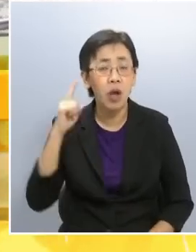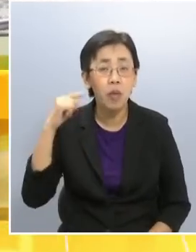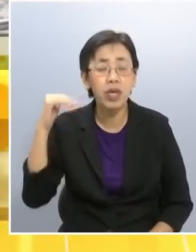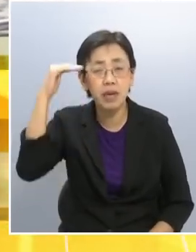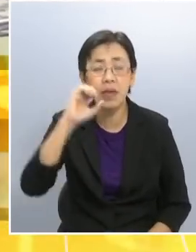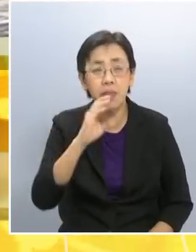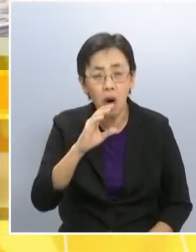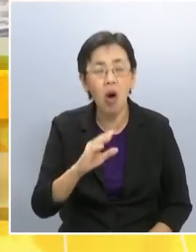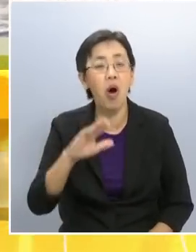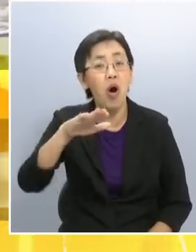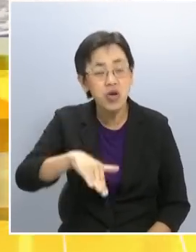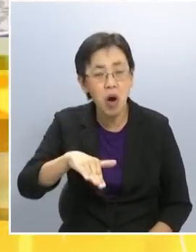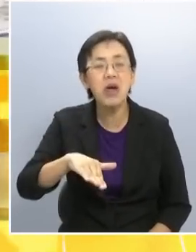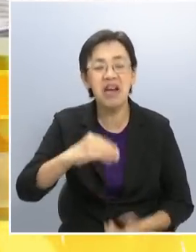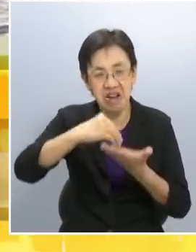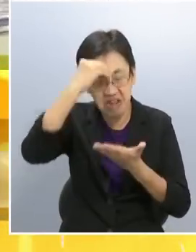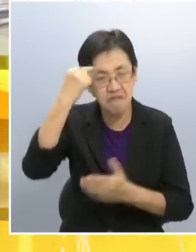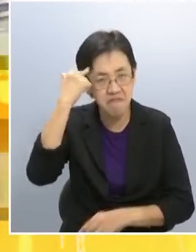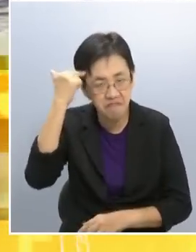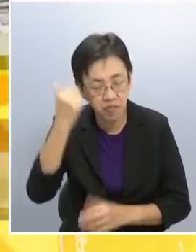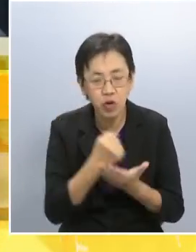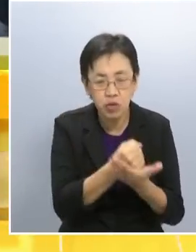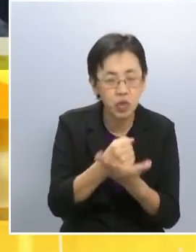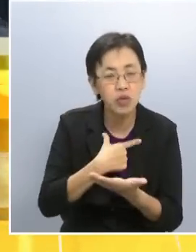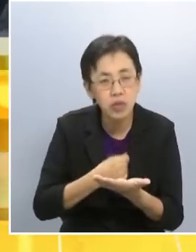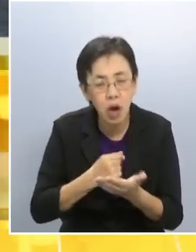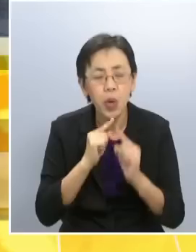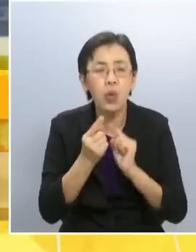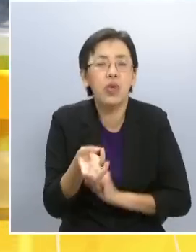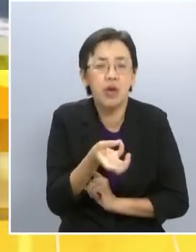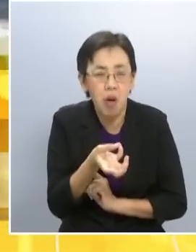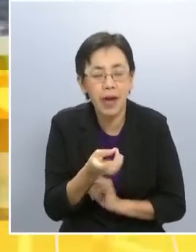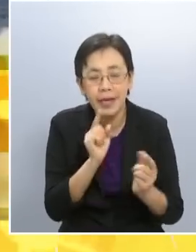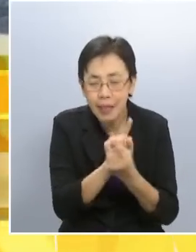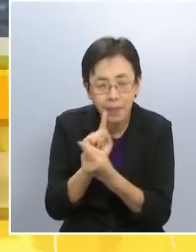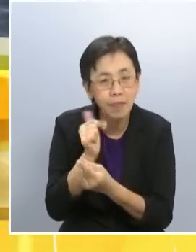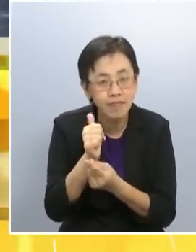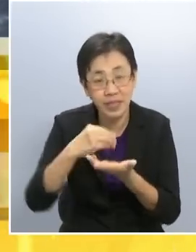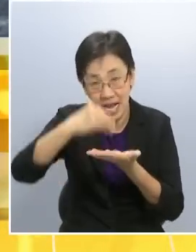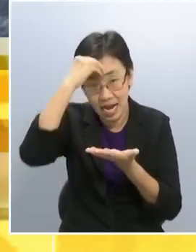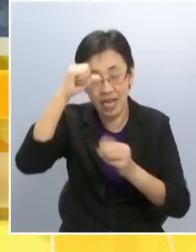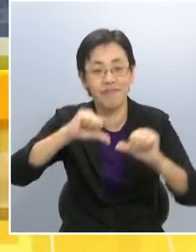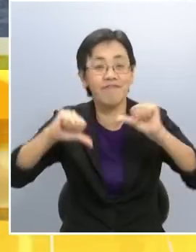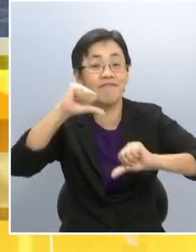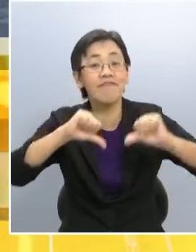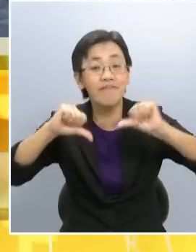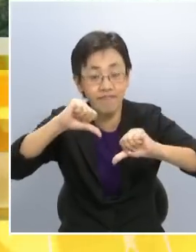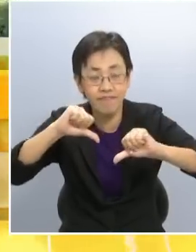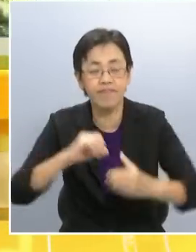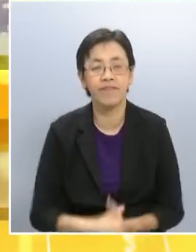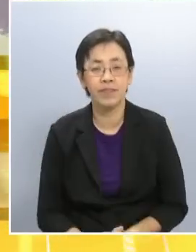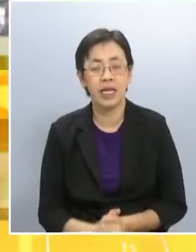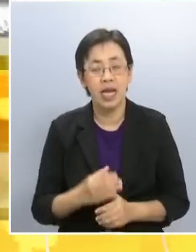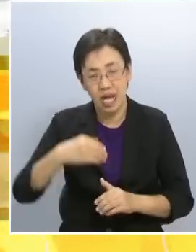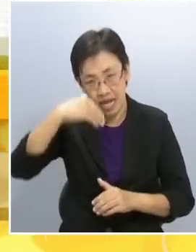องเป็นเด็กเรียนเก่งชอบช่วยเหลือคนอื่นไม่ค่อยพูดแต่มนุษยสัมพันธ์ดีเรียนสายวิทย์นะครับตัวชมสายวิทยาศาสตร์อย